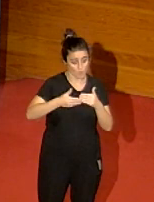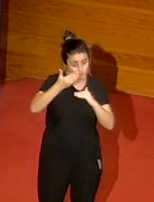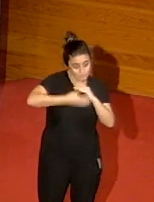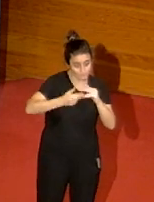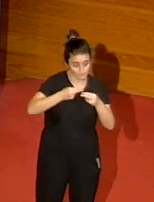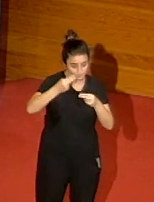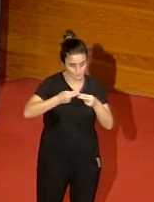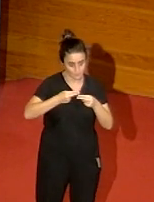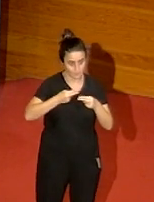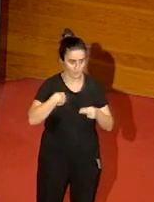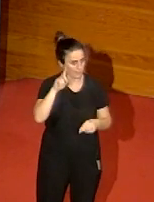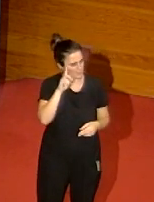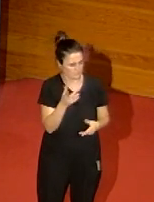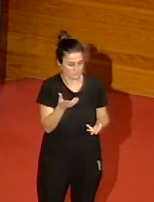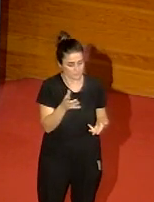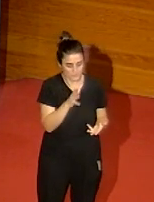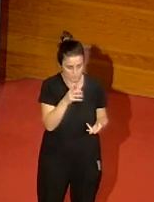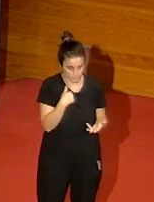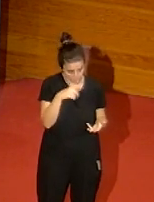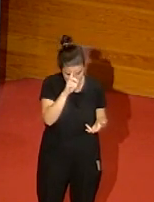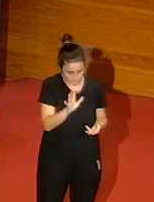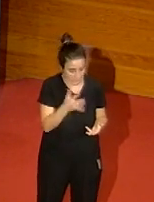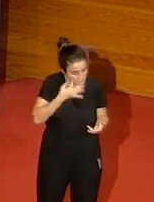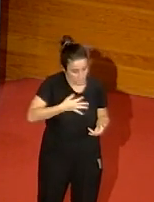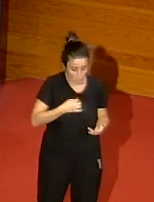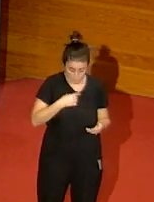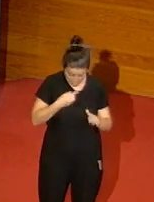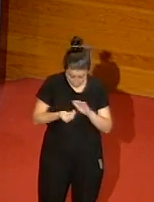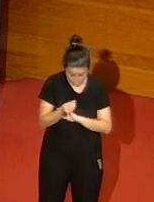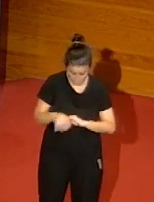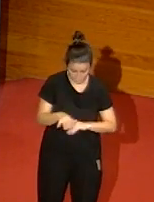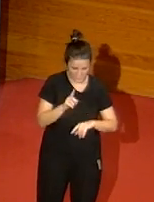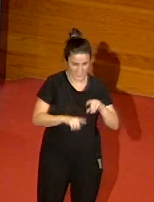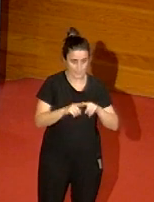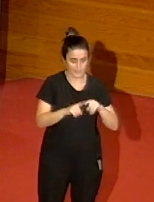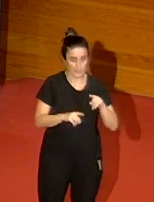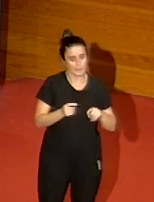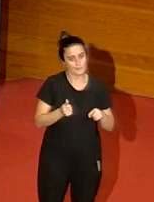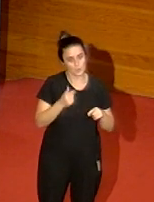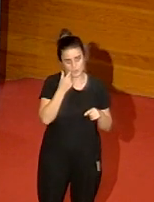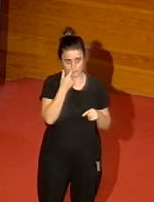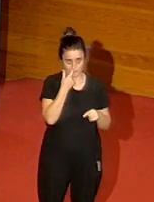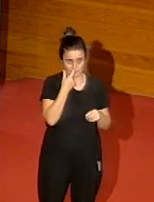eta ez dakit zergatik, agian nire jatorriagatik baita ere, baina mugak badu